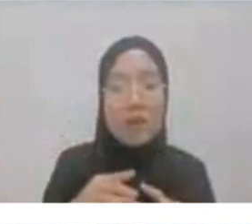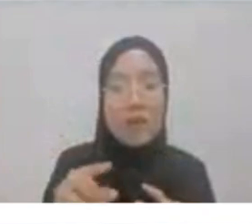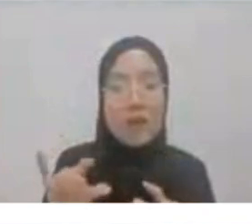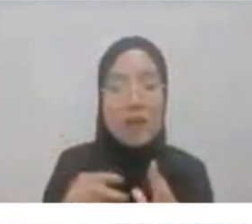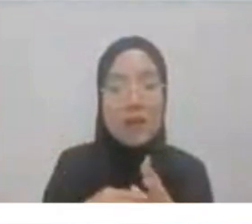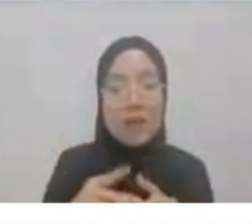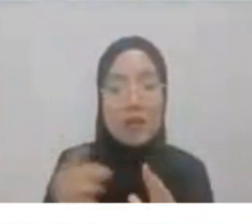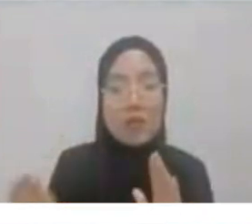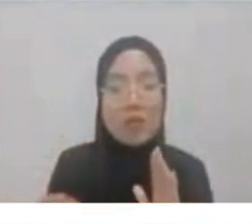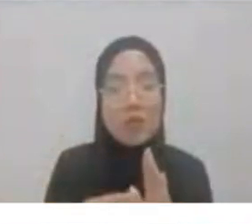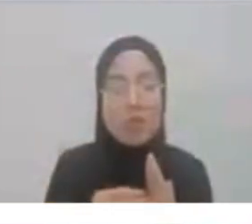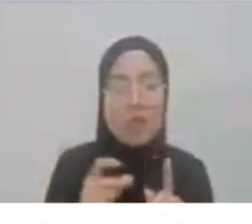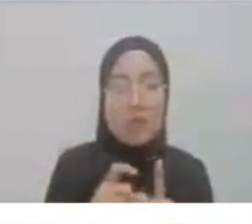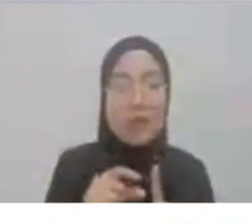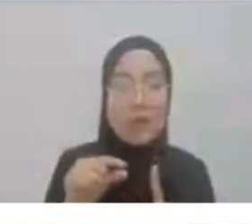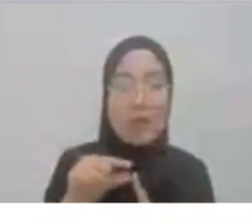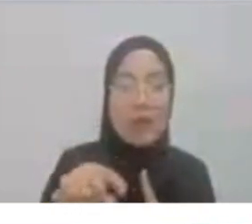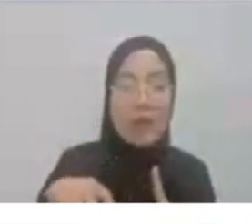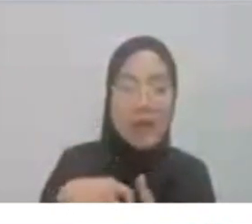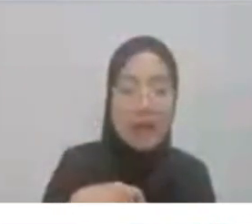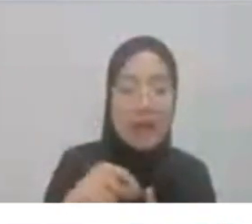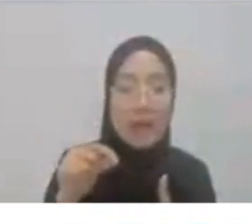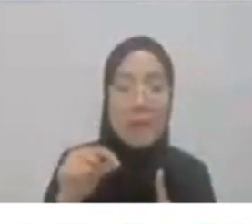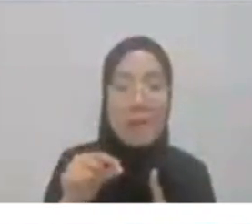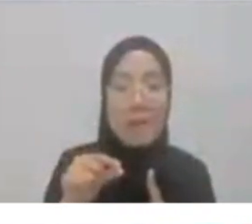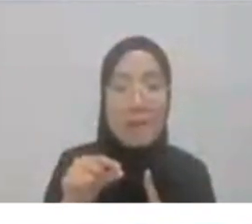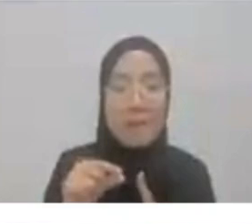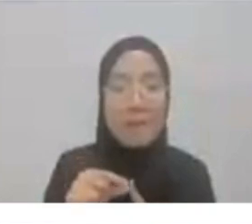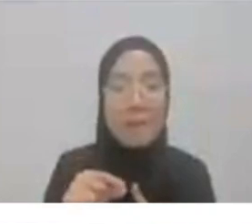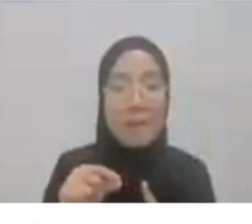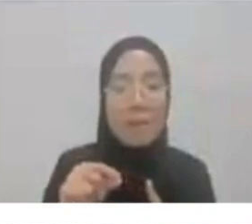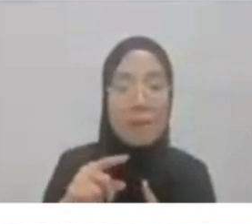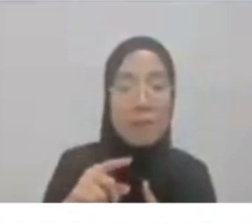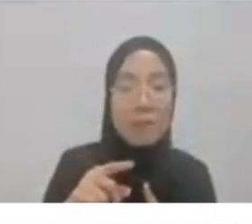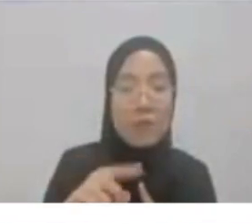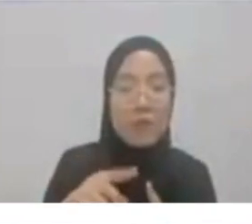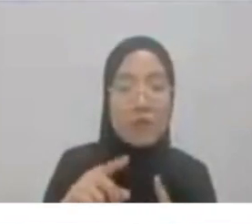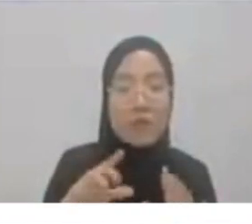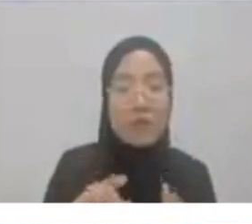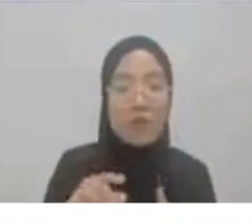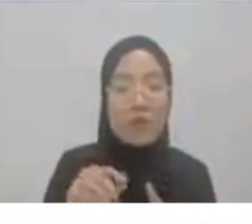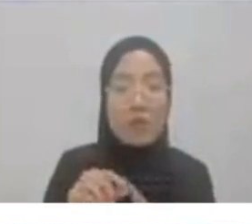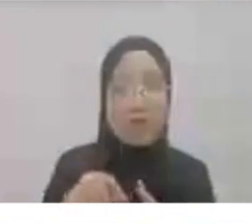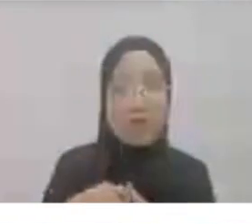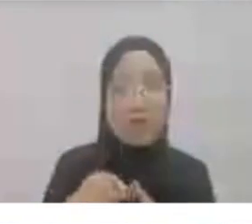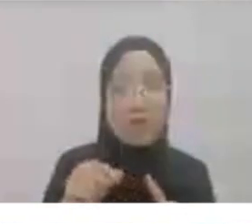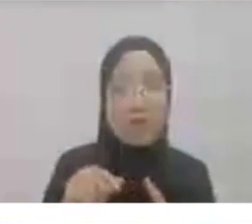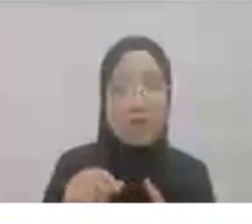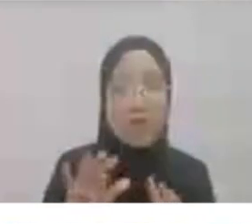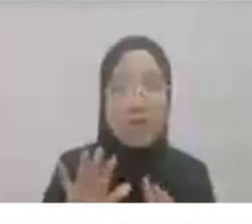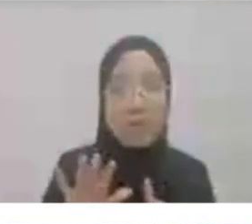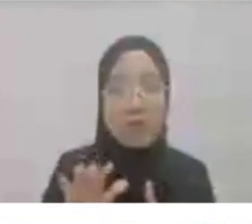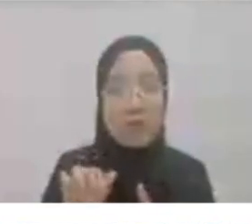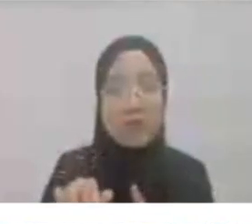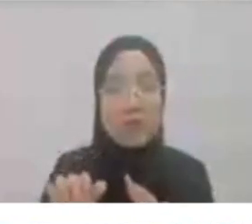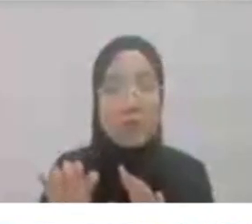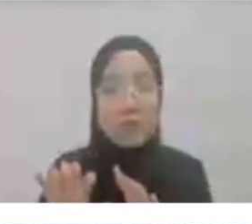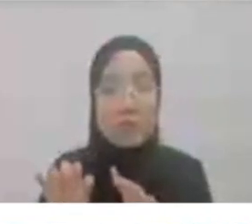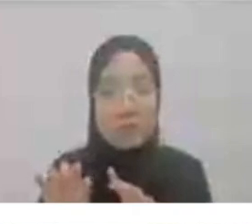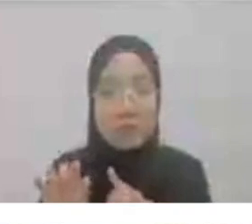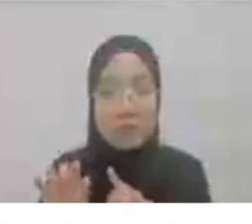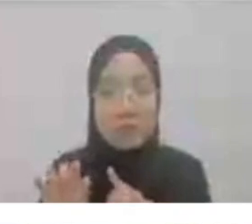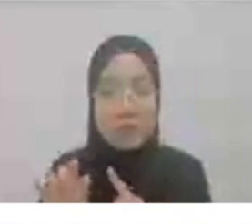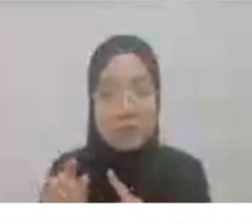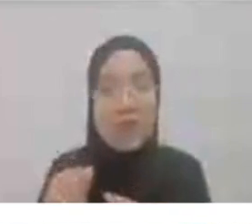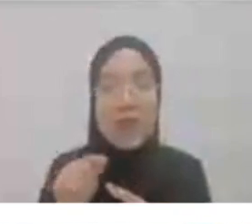pdbtt 10 PK 15.1 dan seterusnya dianggap diucapkan Adapun pemohon juga tidak dapat Adapun pemohon juga